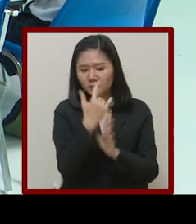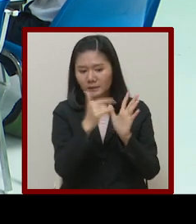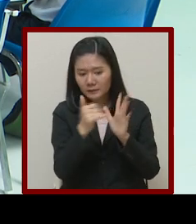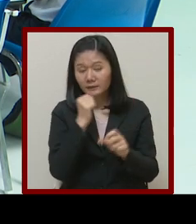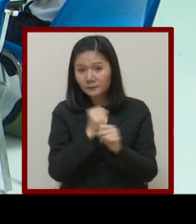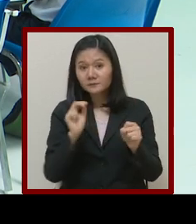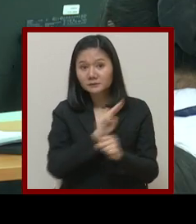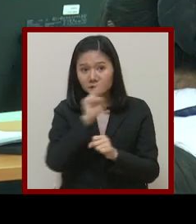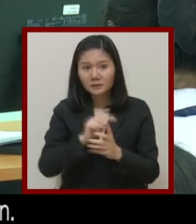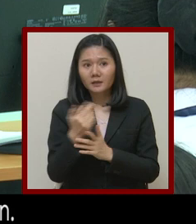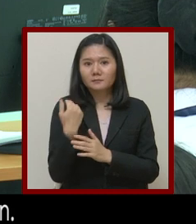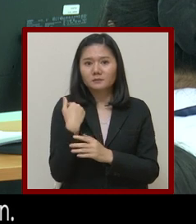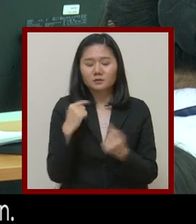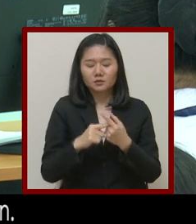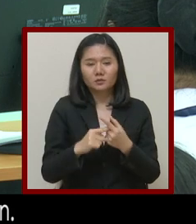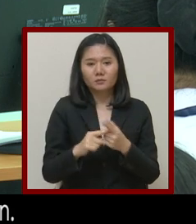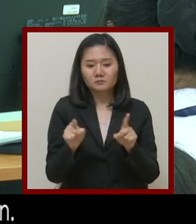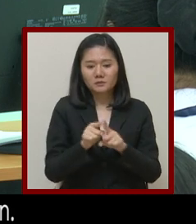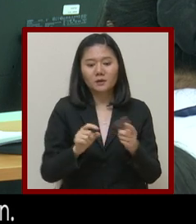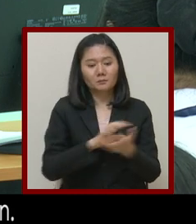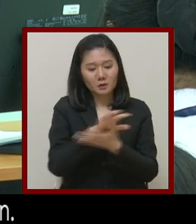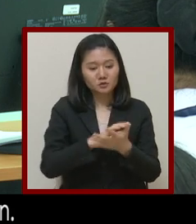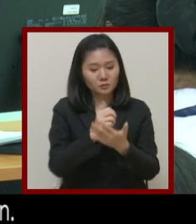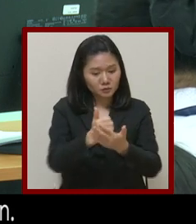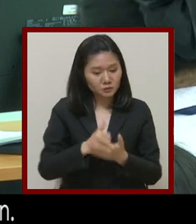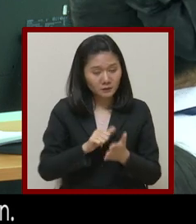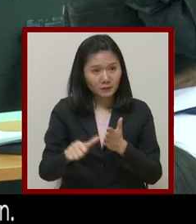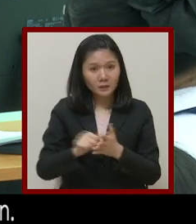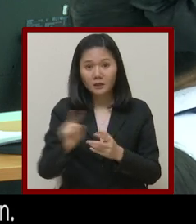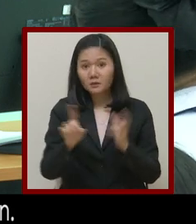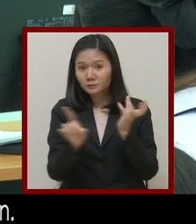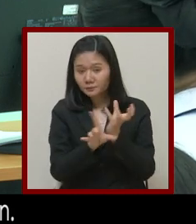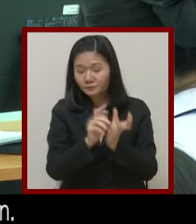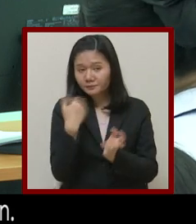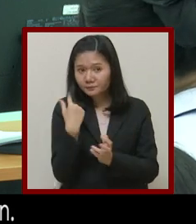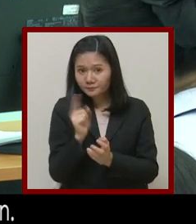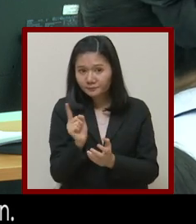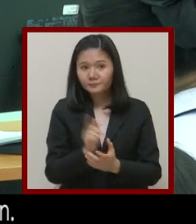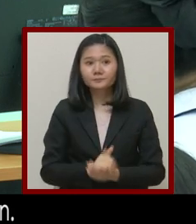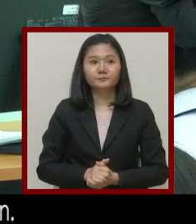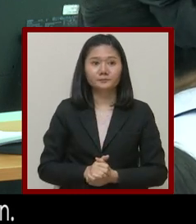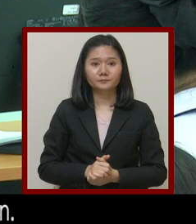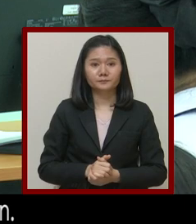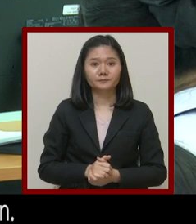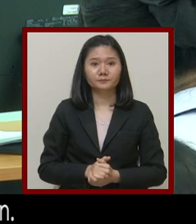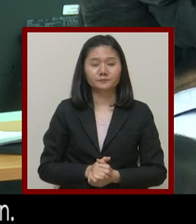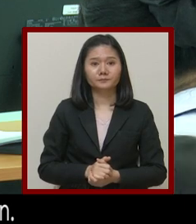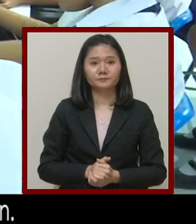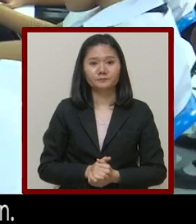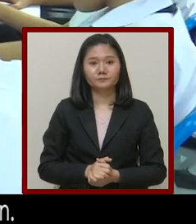ที่เอามาใช้เนี่ยเอามาใส่แล้วเนี่ยช่วยในเรื่องอะไรแก้อาการอะไรมีสรรพคุณอะไรได้บ้างใช่ไหมคะ